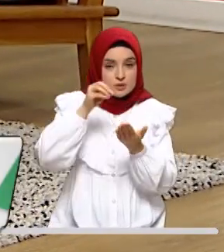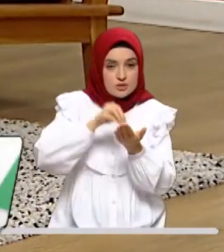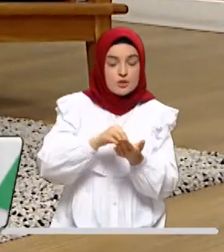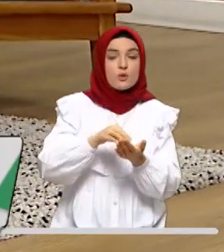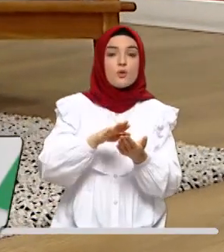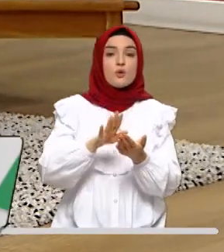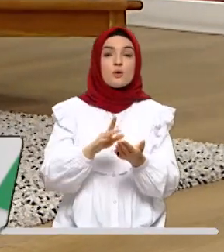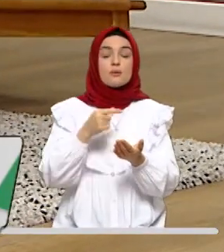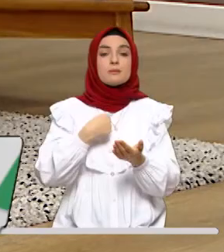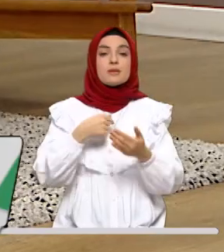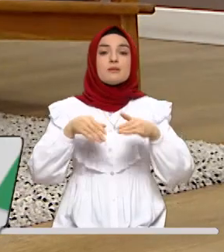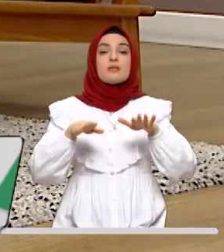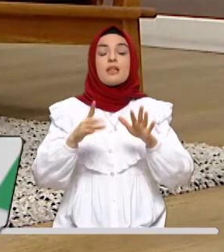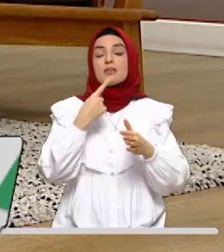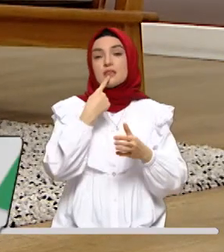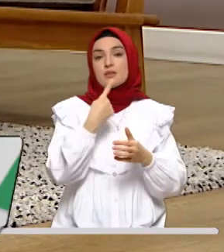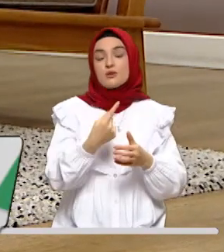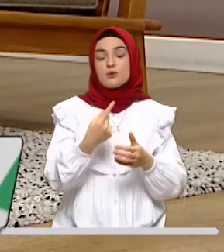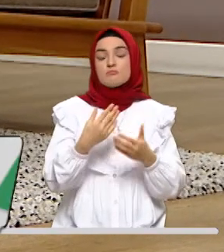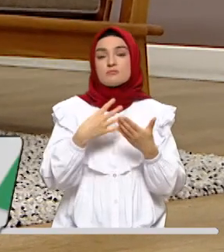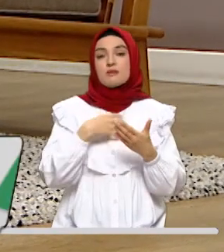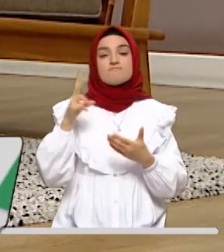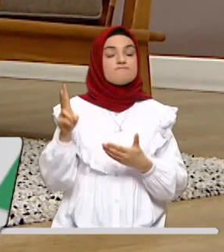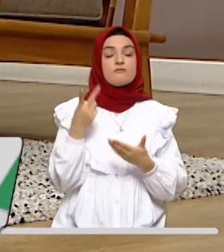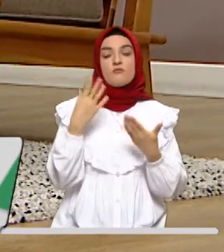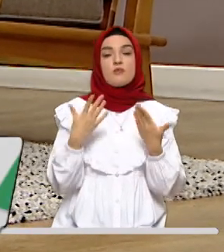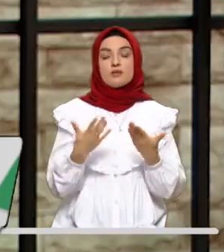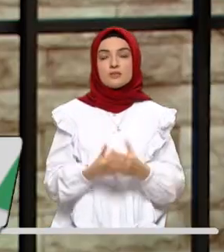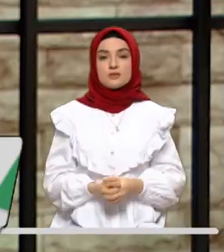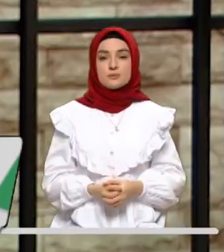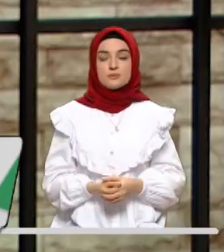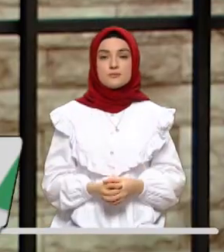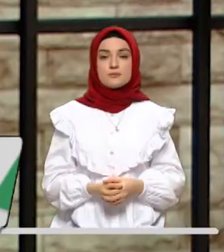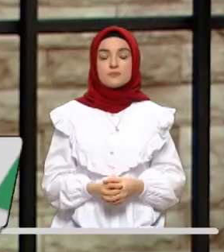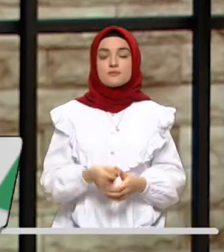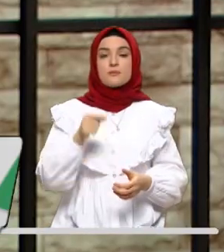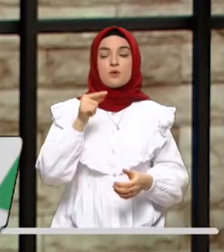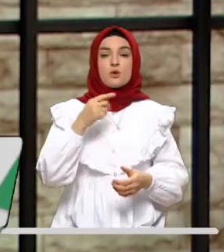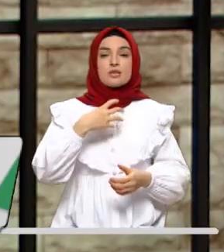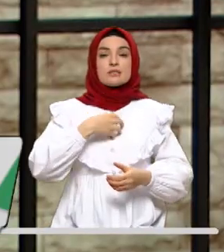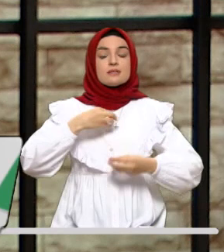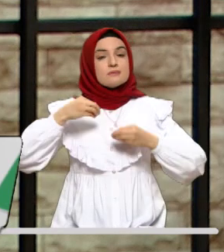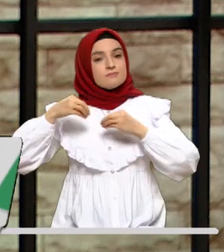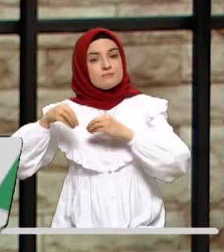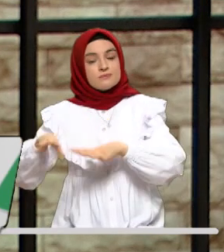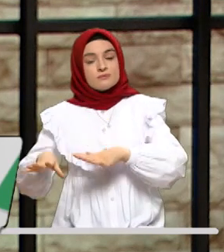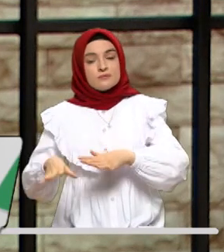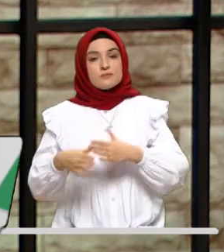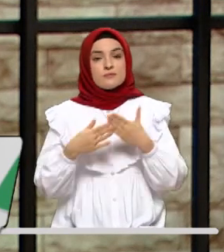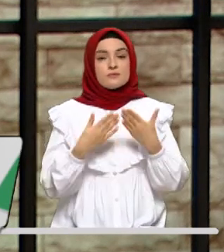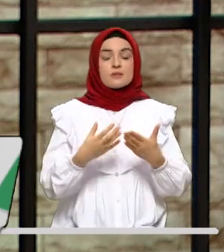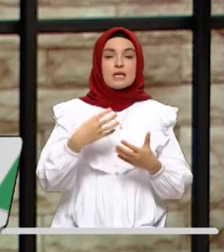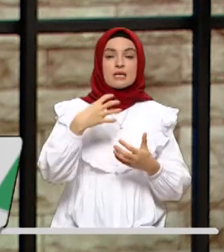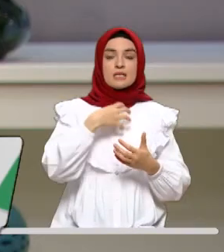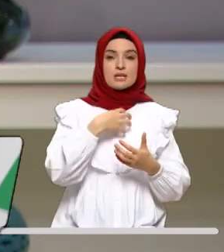milletimin şiiri. Milletimindir diyor. Hocam bu nasıl bir kendinden vazgeçiş? Yani o benliği bırakıp gerçekten hani